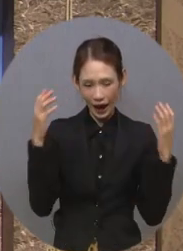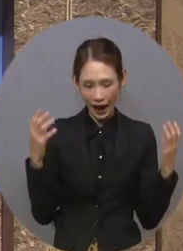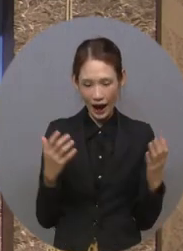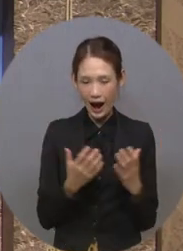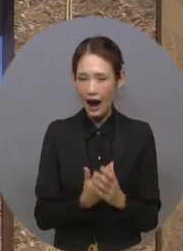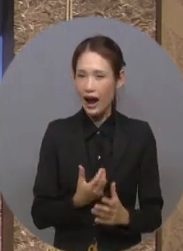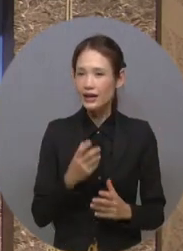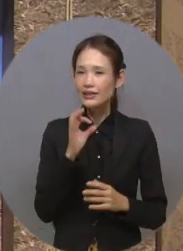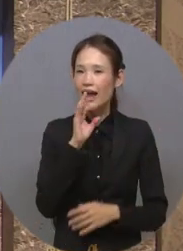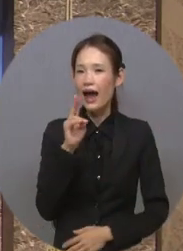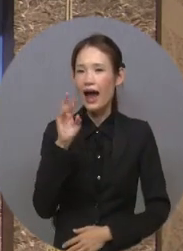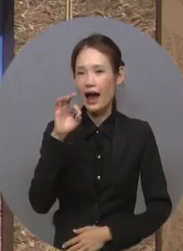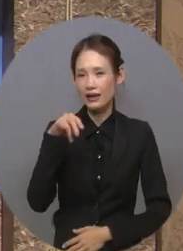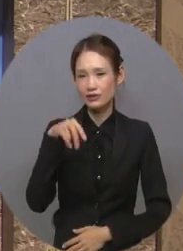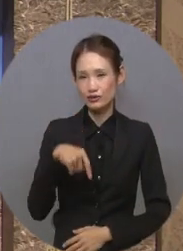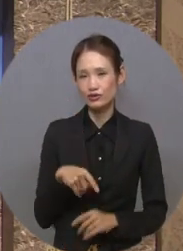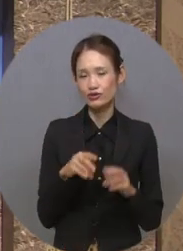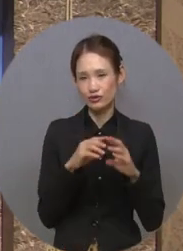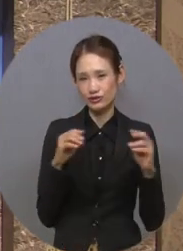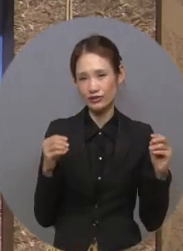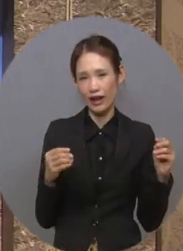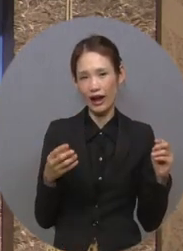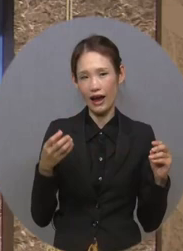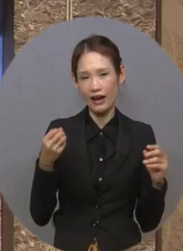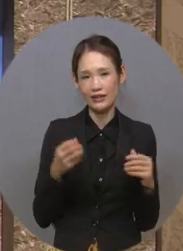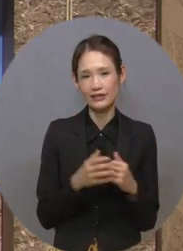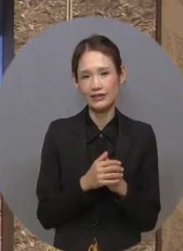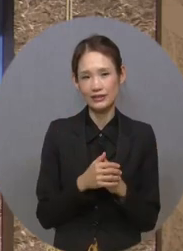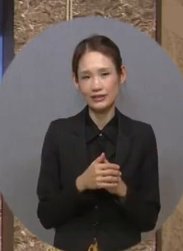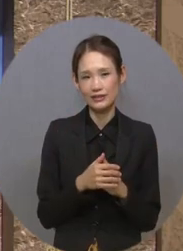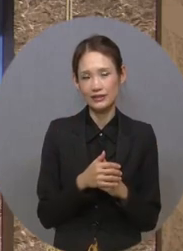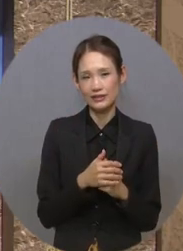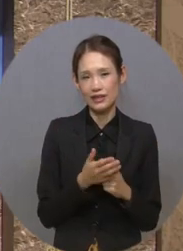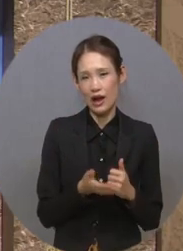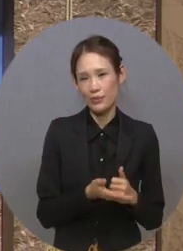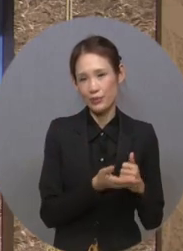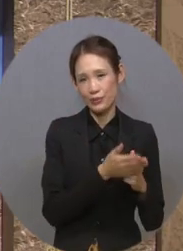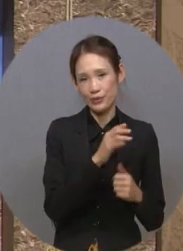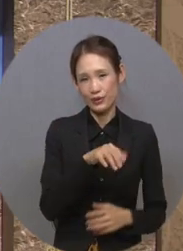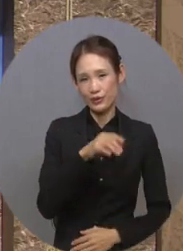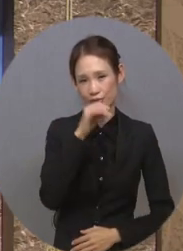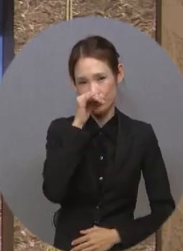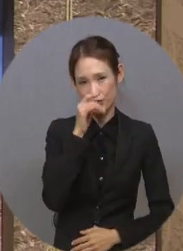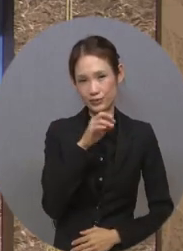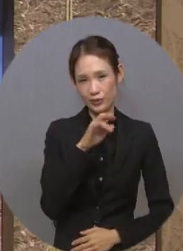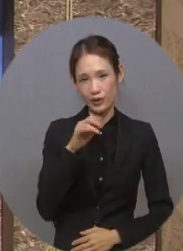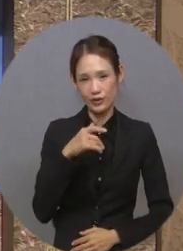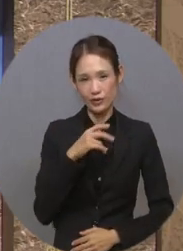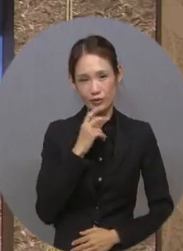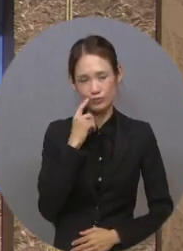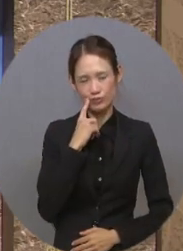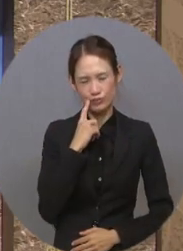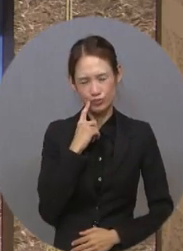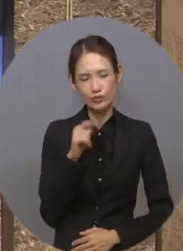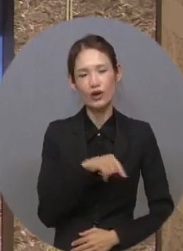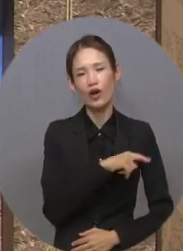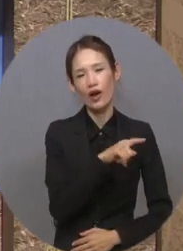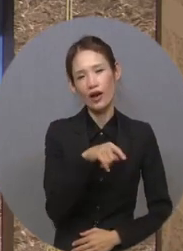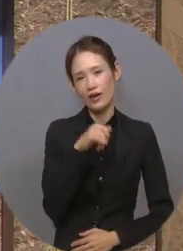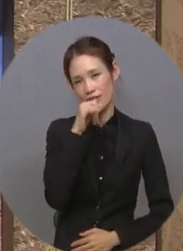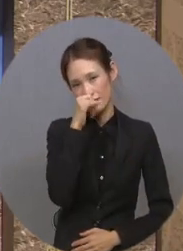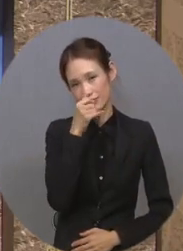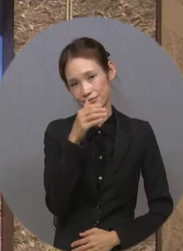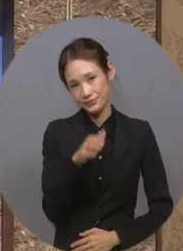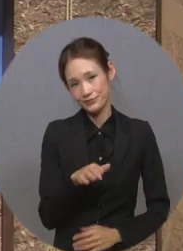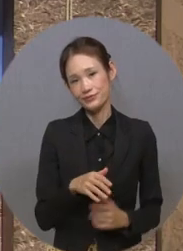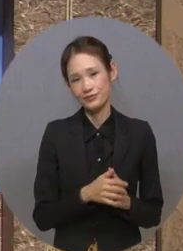땅이었죠. 와, 네, 그 정도였군요. 양주 목사. 가 있었고 그래서 네. 평안감사도 부러워한 데는 그런 양주 목사가 있었는데 네. 이제 그동안에